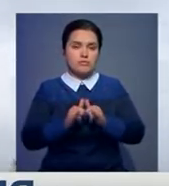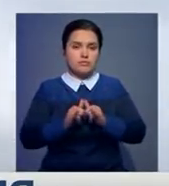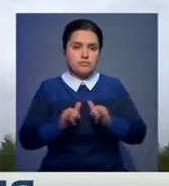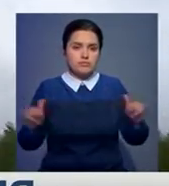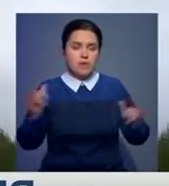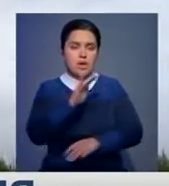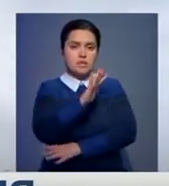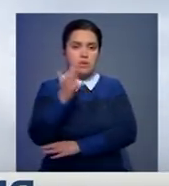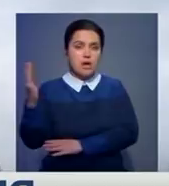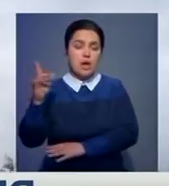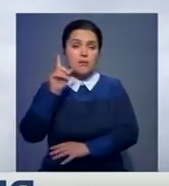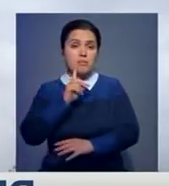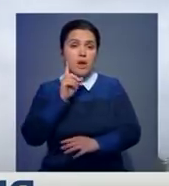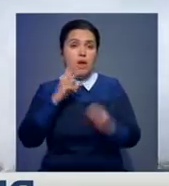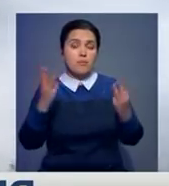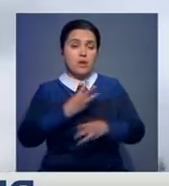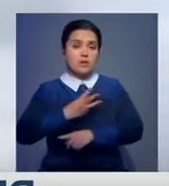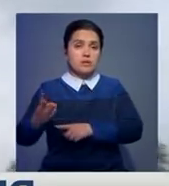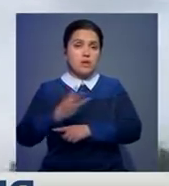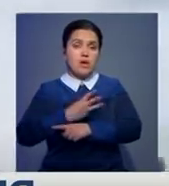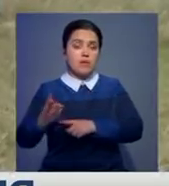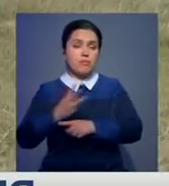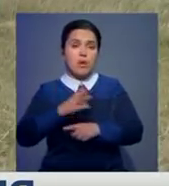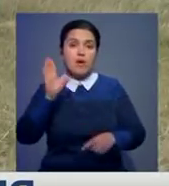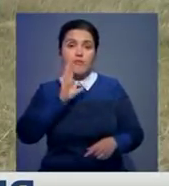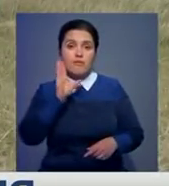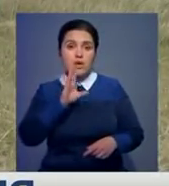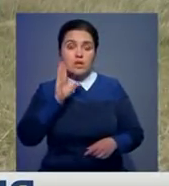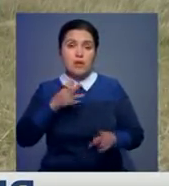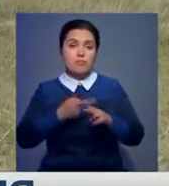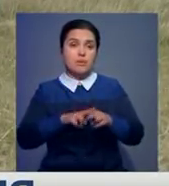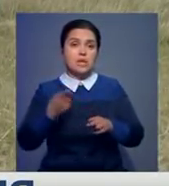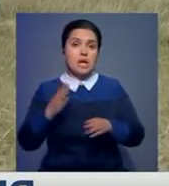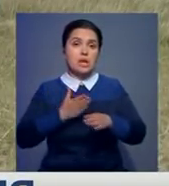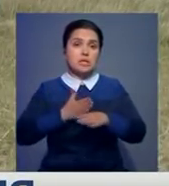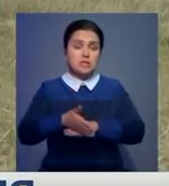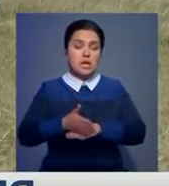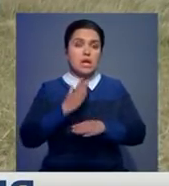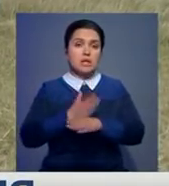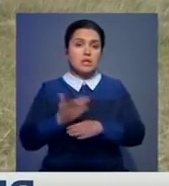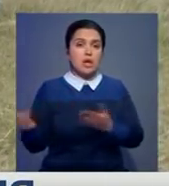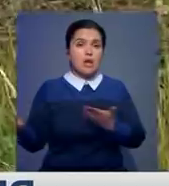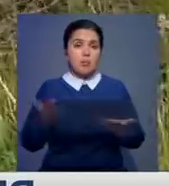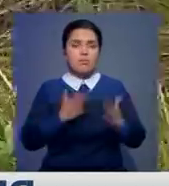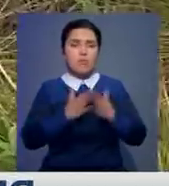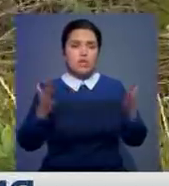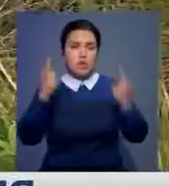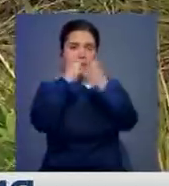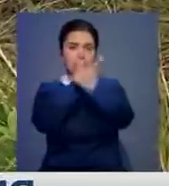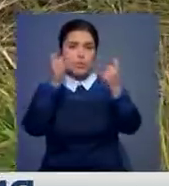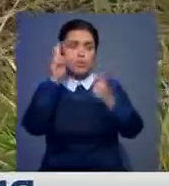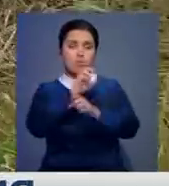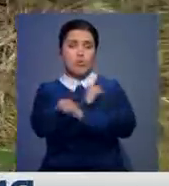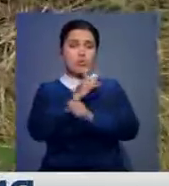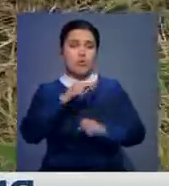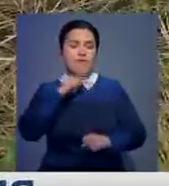разрастается. Поэтому пока пожарные заливают водой негорящий лес и расстилают для гостей красные дорожки, есть большая просьба для всех отдыхающих.